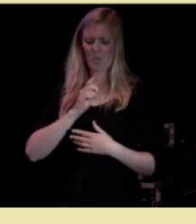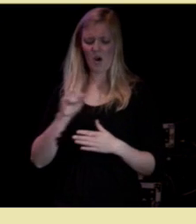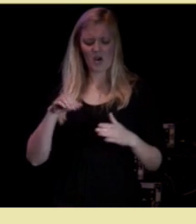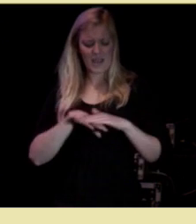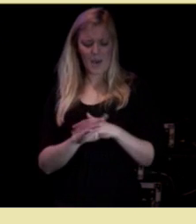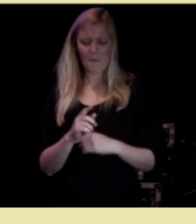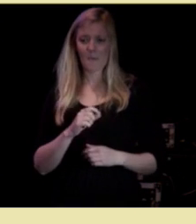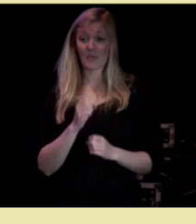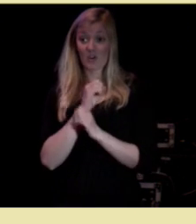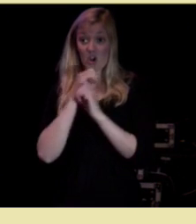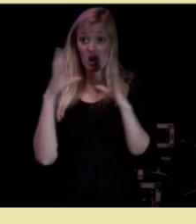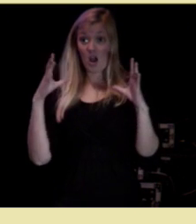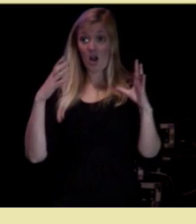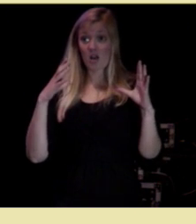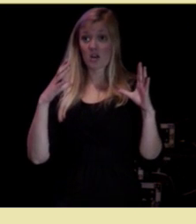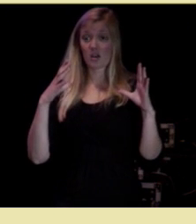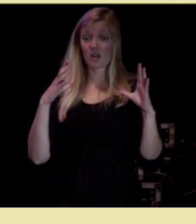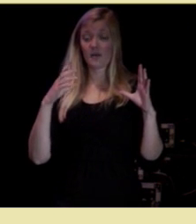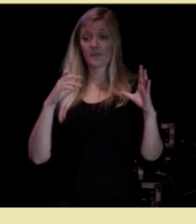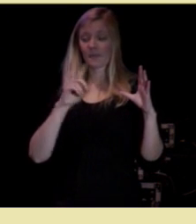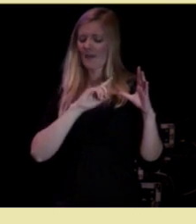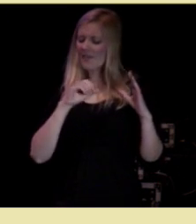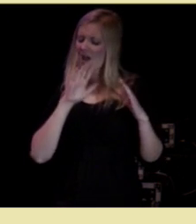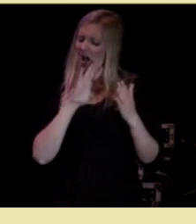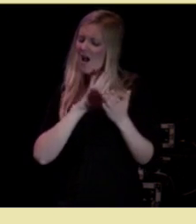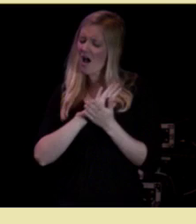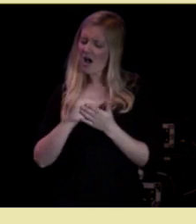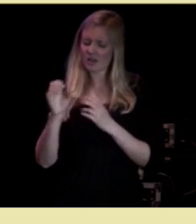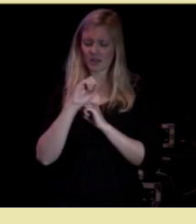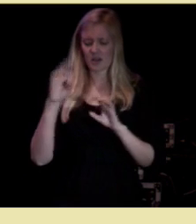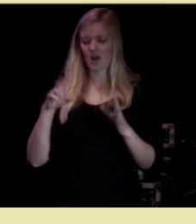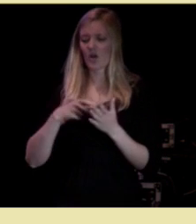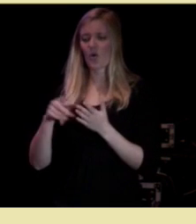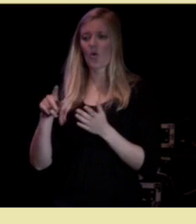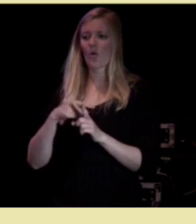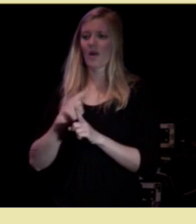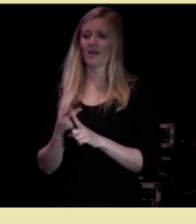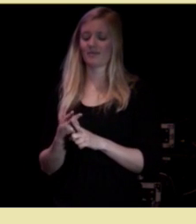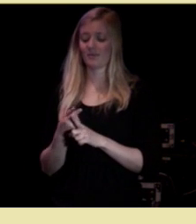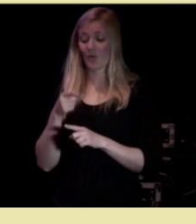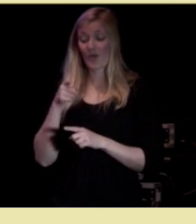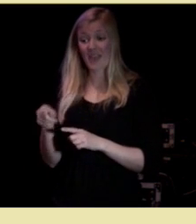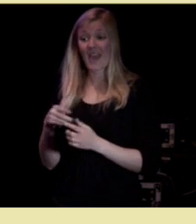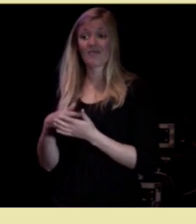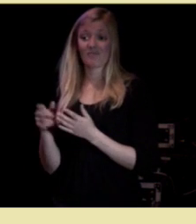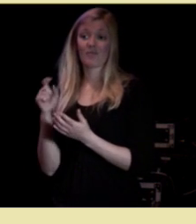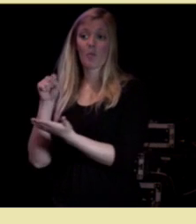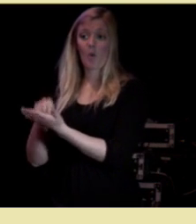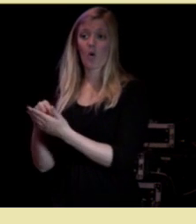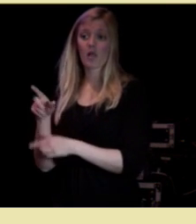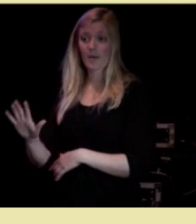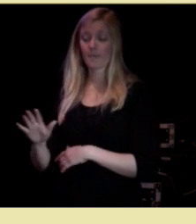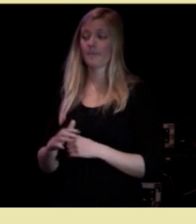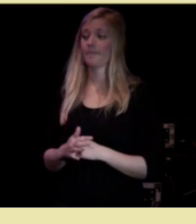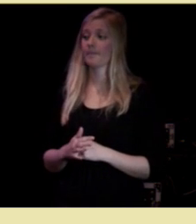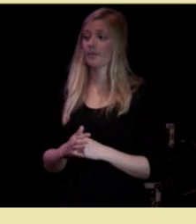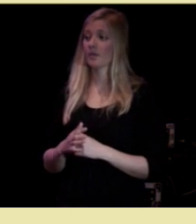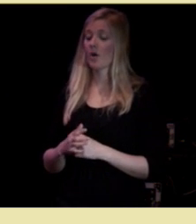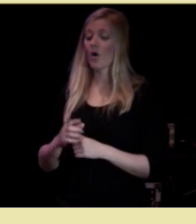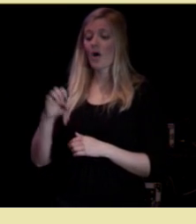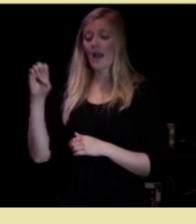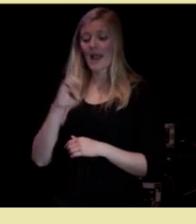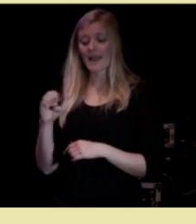helt klart for ham at han aldri ville klare å gå igjen det som var målet hans. Men så forteller Erik